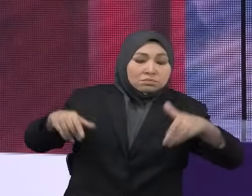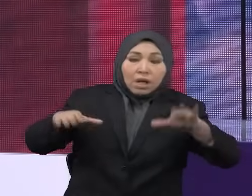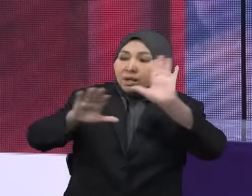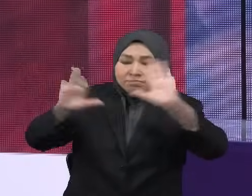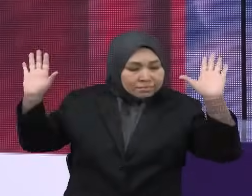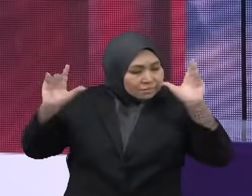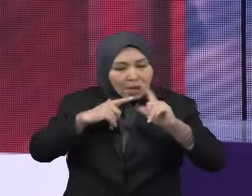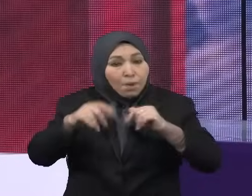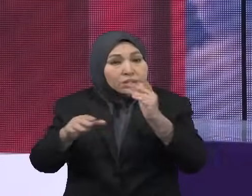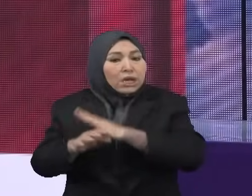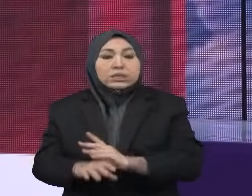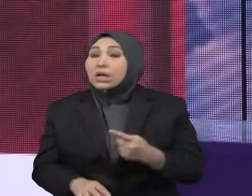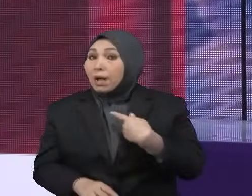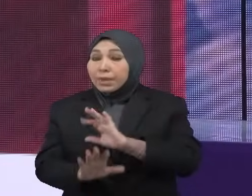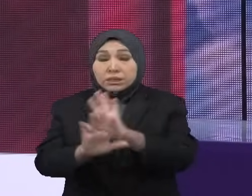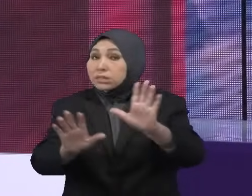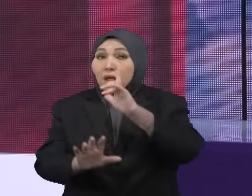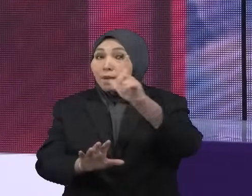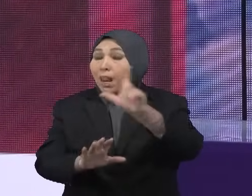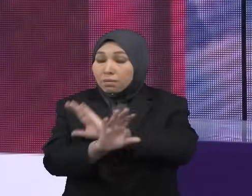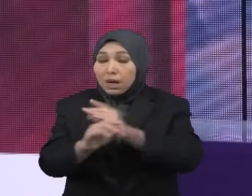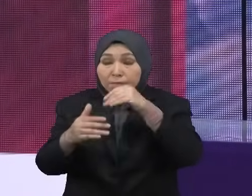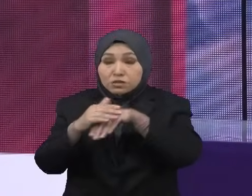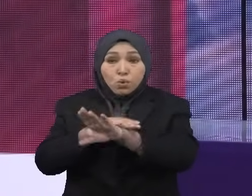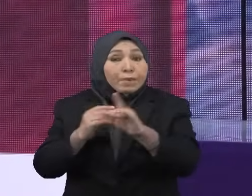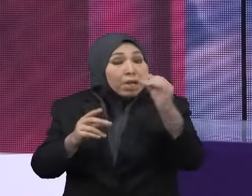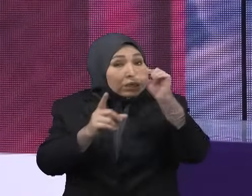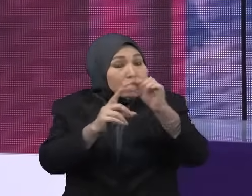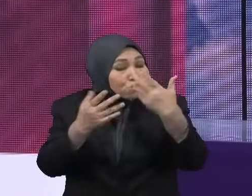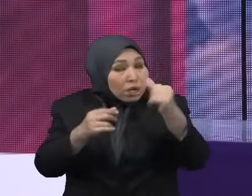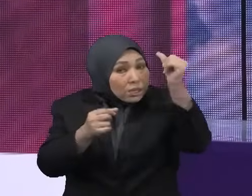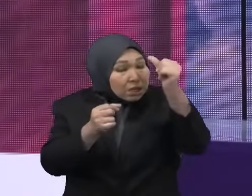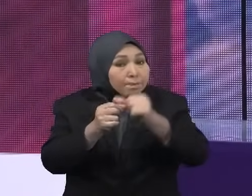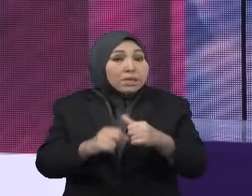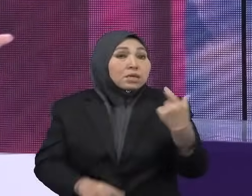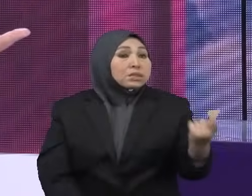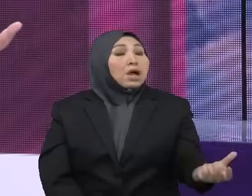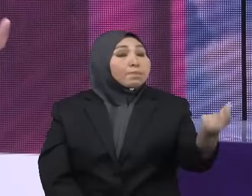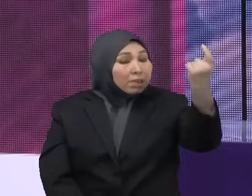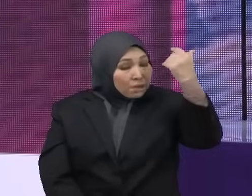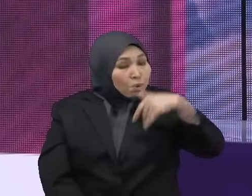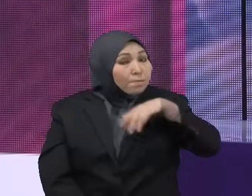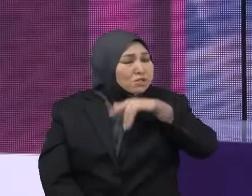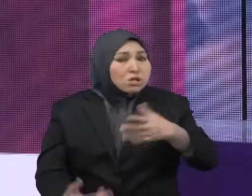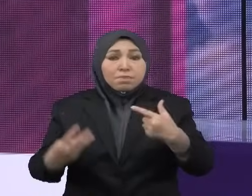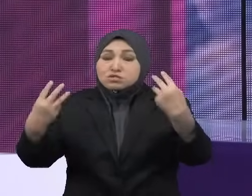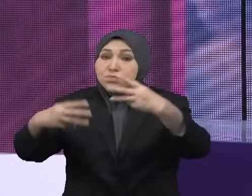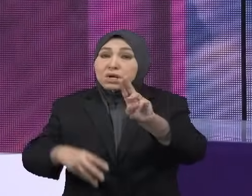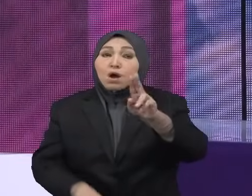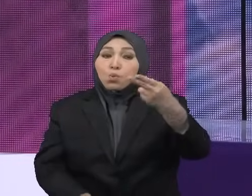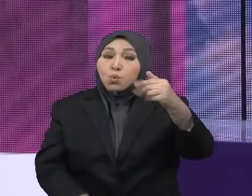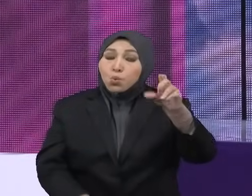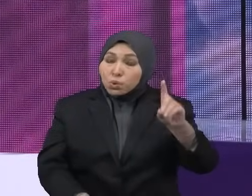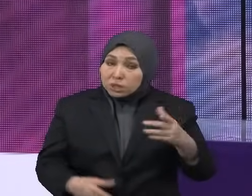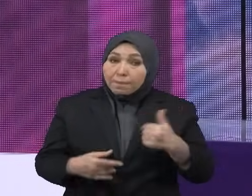adalah perkataan mereka. Dan perkataan ini sudah pun diingatkan Nabi kepada para sahabat ketika selepas perang Uhud, Ustaz, ya. Selepas perang Uhud,